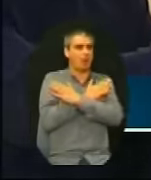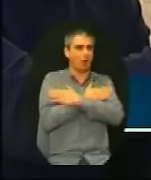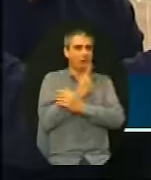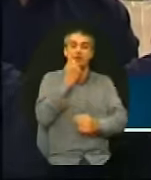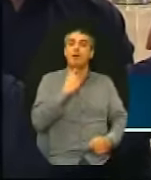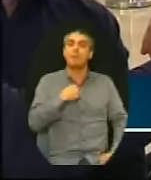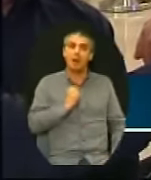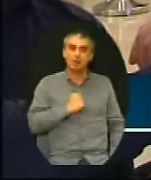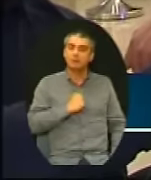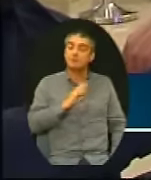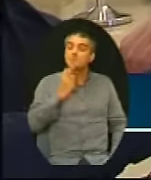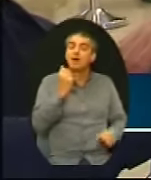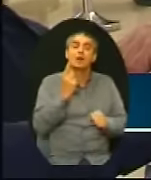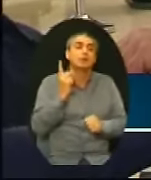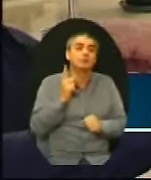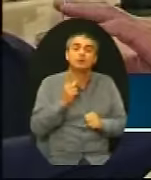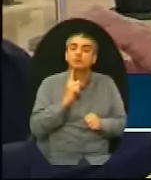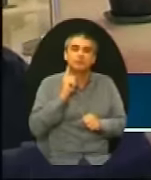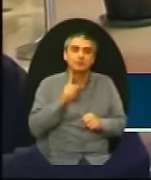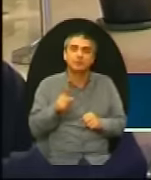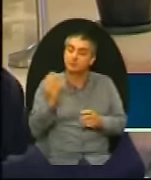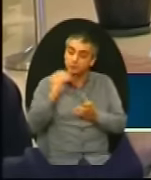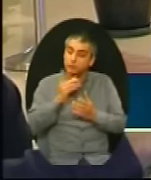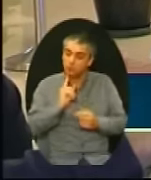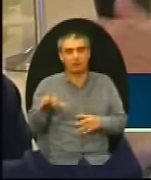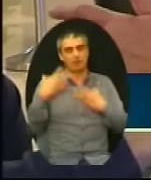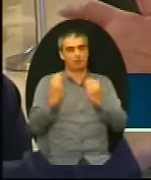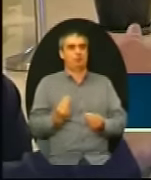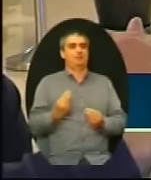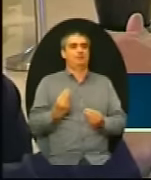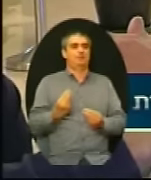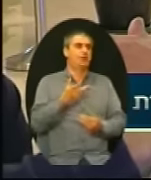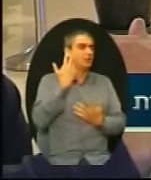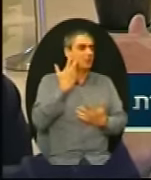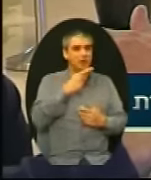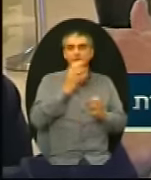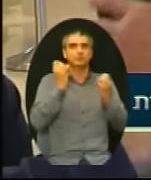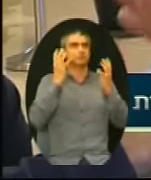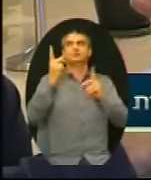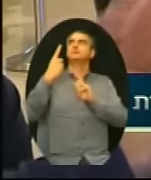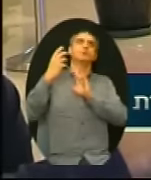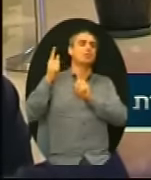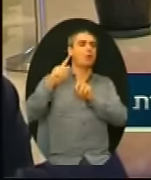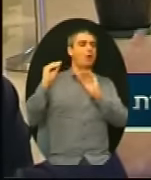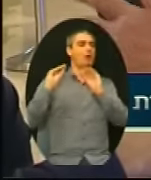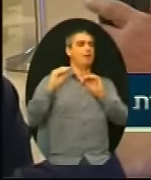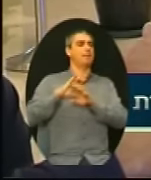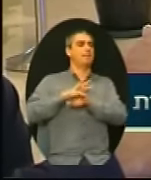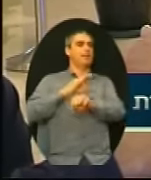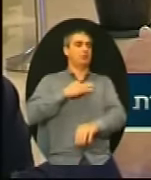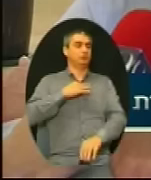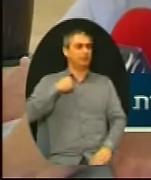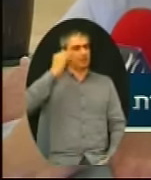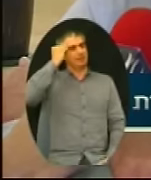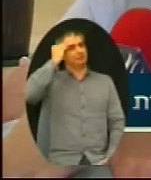אחד היא אמרה לי, מה שתשים לו כאילו שוקר יהיה טוב. היא הייתה כל כך, היא הייתה הורים ותומים שלי, מנטורית כזאת. ויום אחד